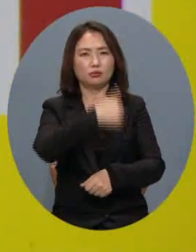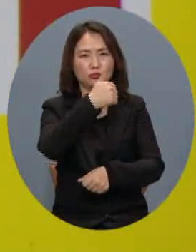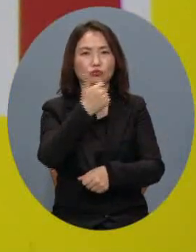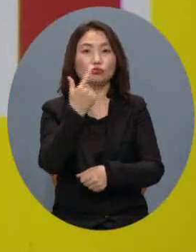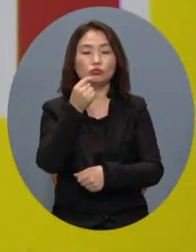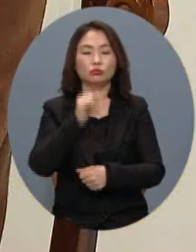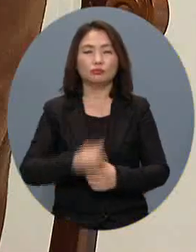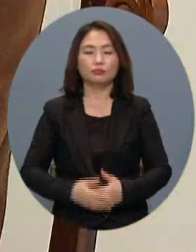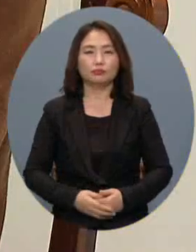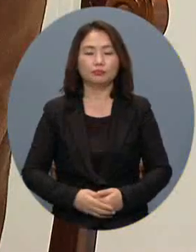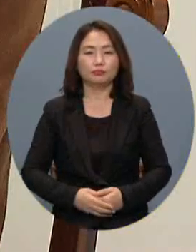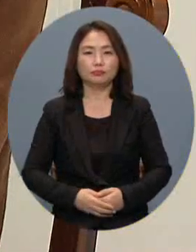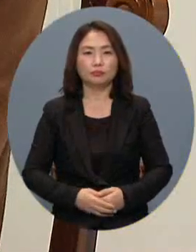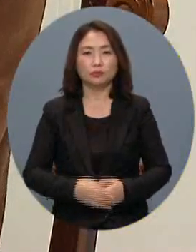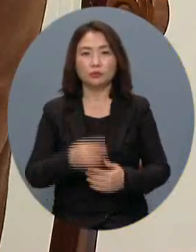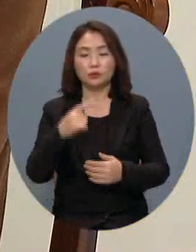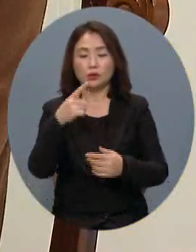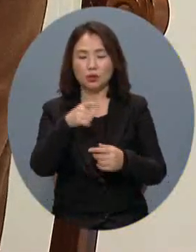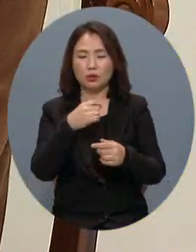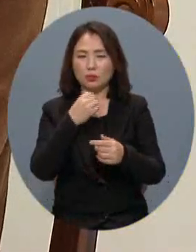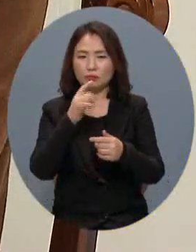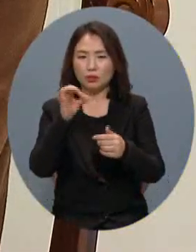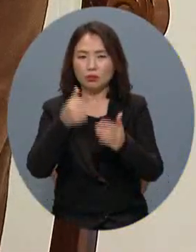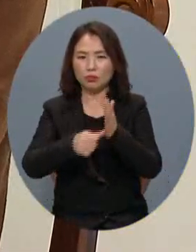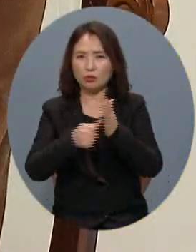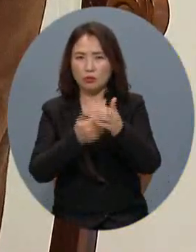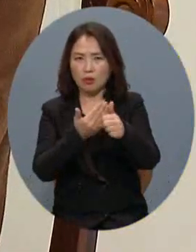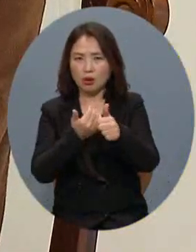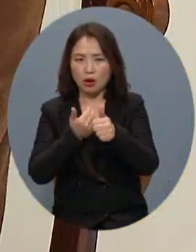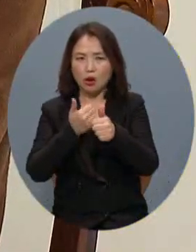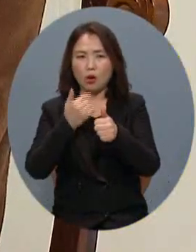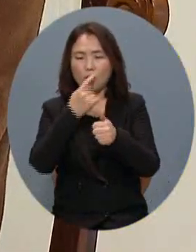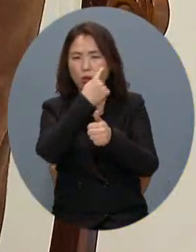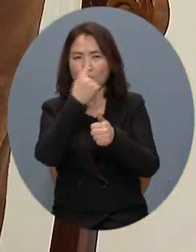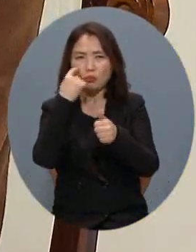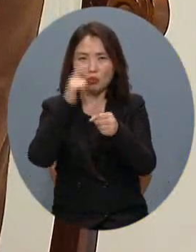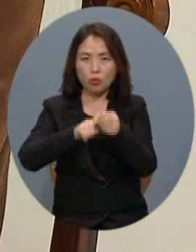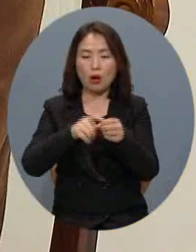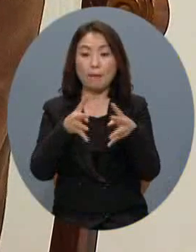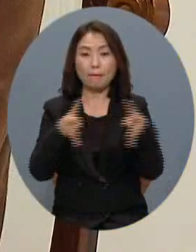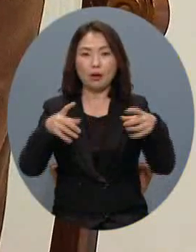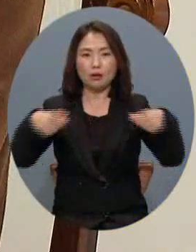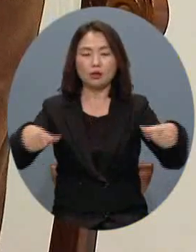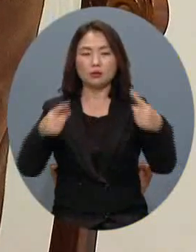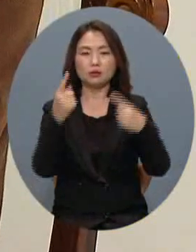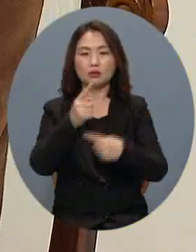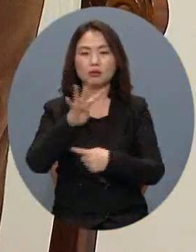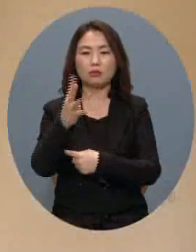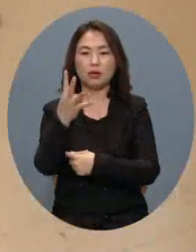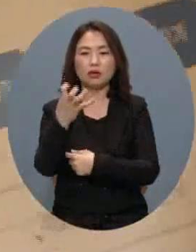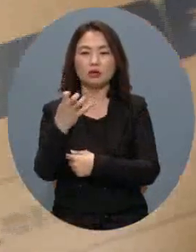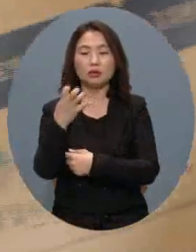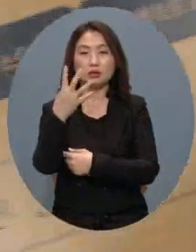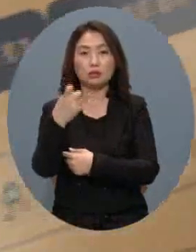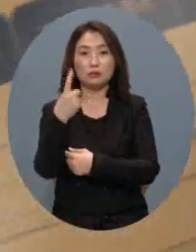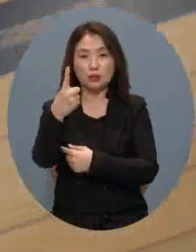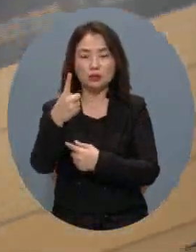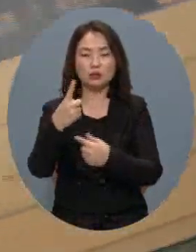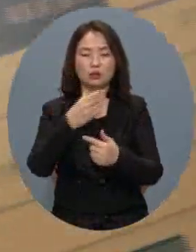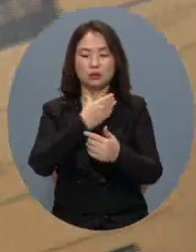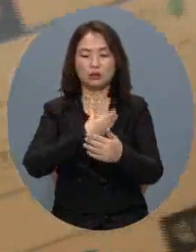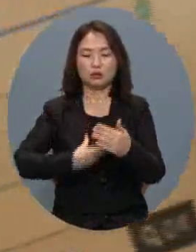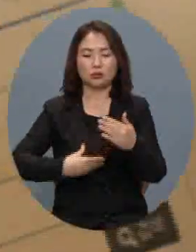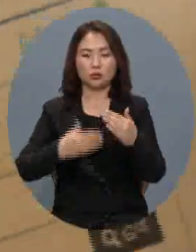수 있습니다. 취재진은 미끼 매물의 정체를 확인하기 위해 이 아파트 단지 1411세대 등본을